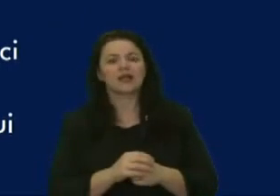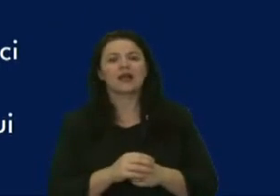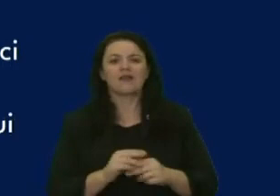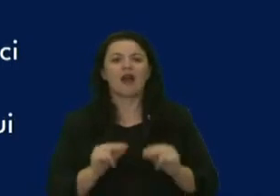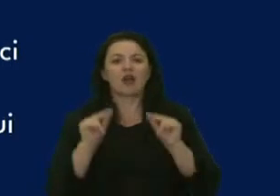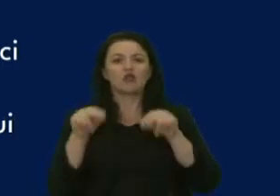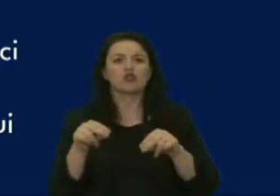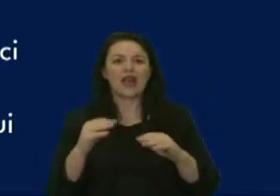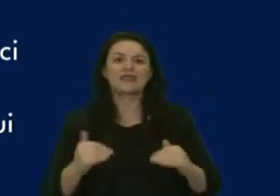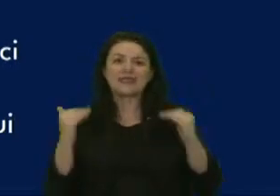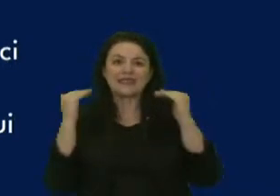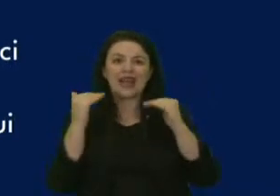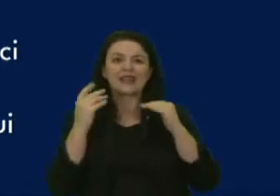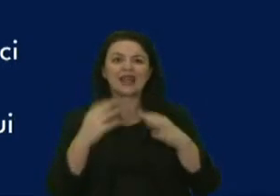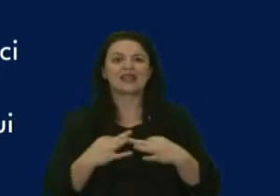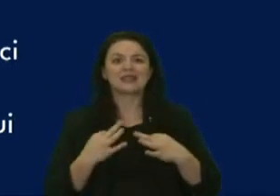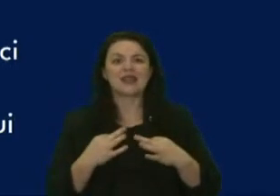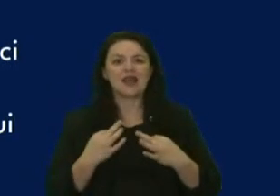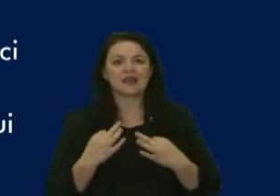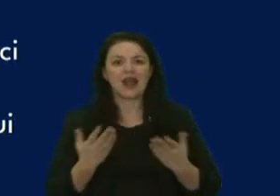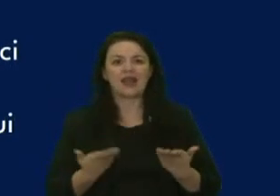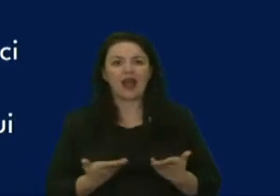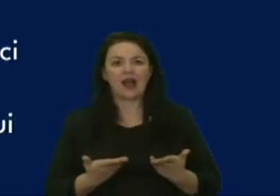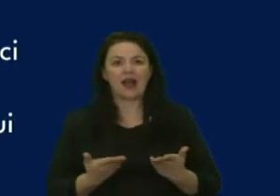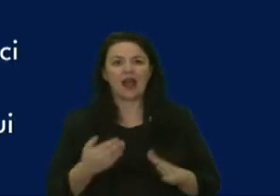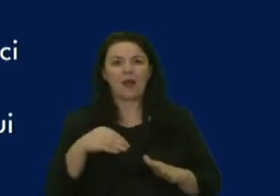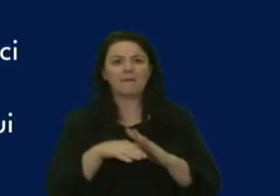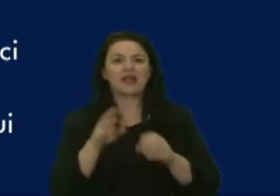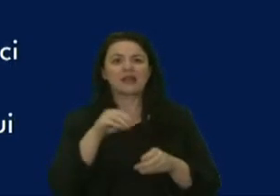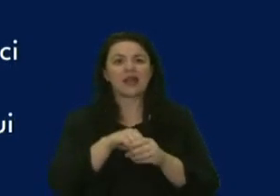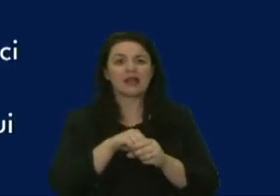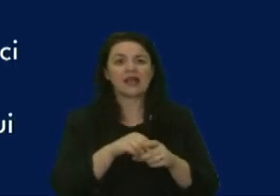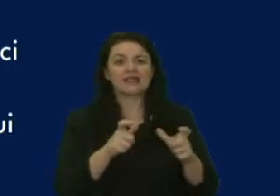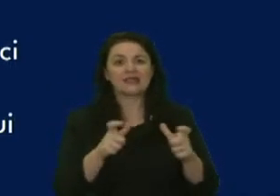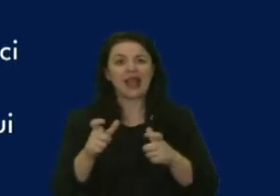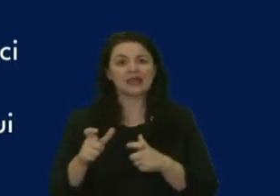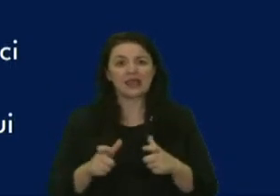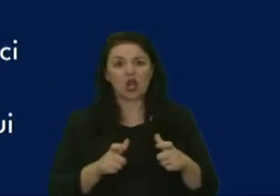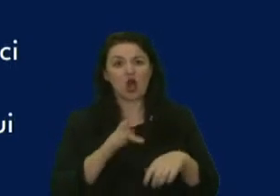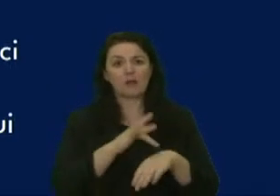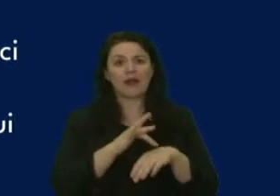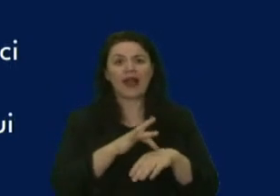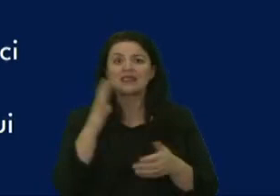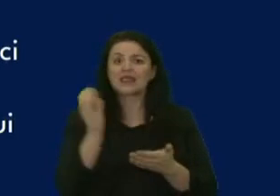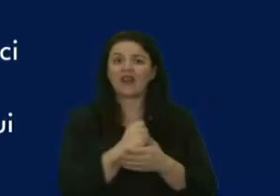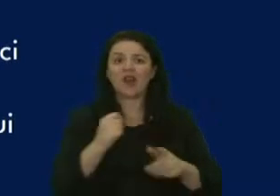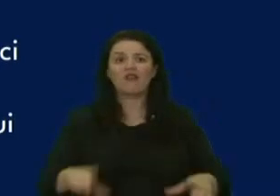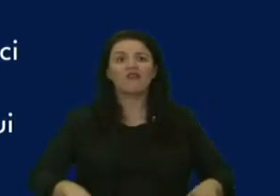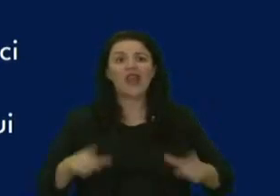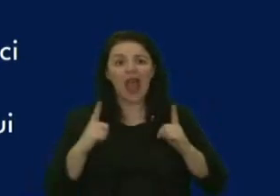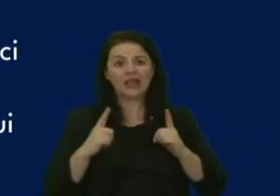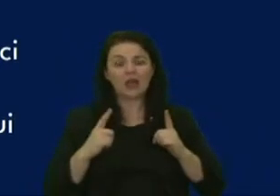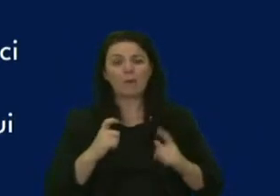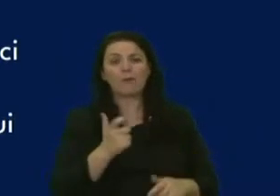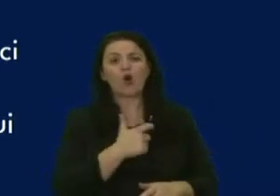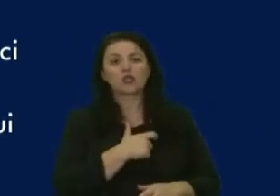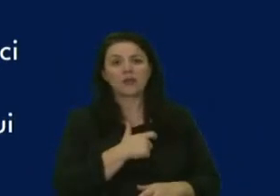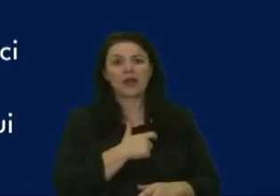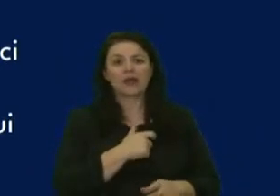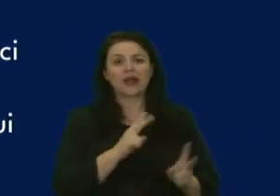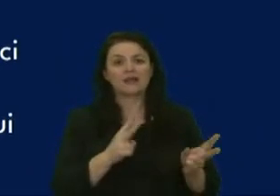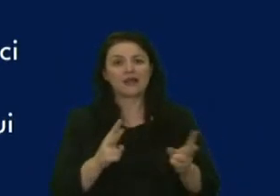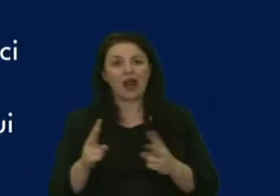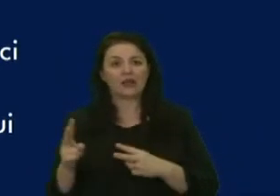și noi la acele standarde de sănătate în care prin integrarea secțiilor medicale vom salva vieți și vom avea posibilitatea să fim fim